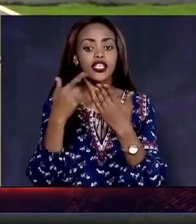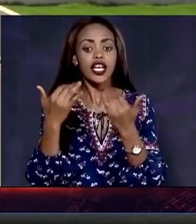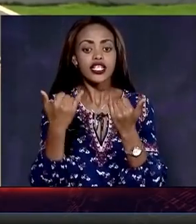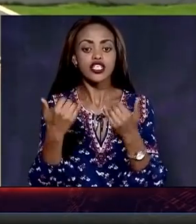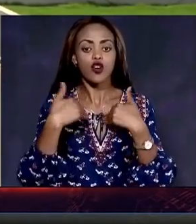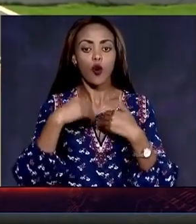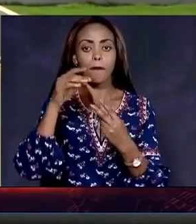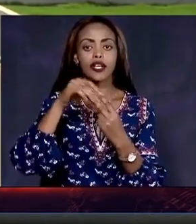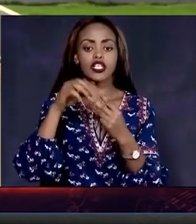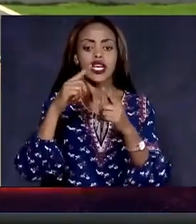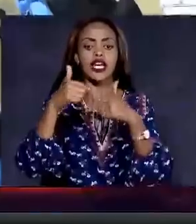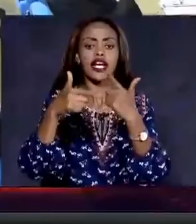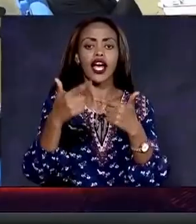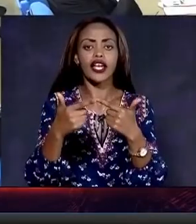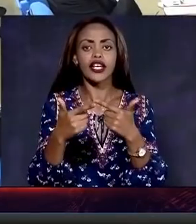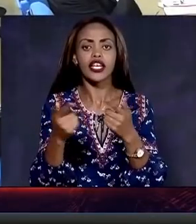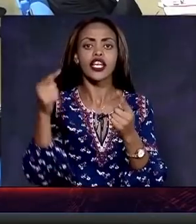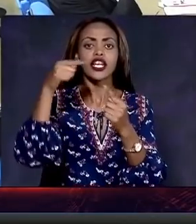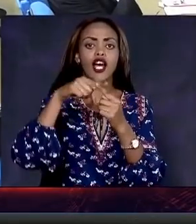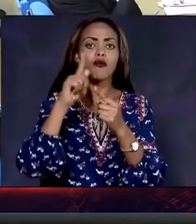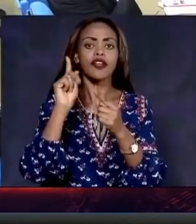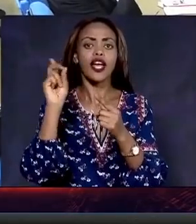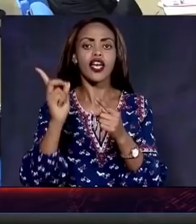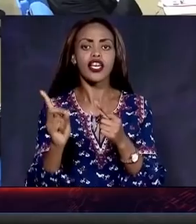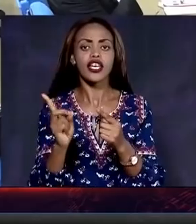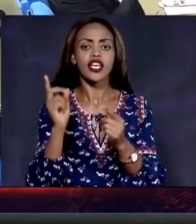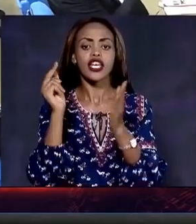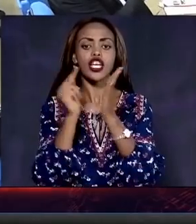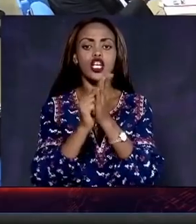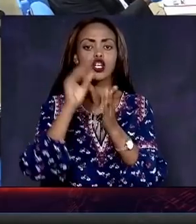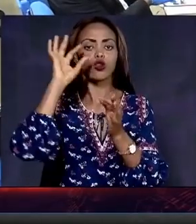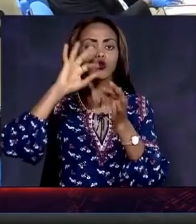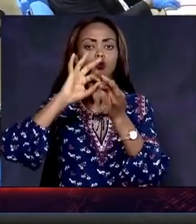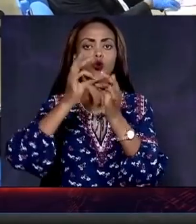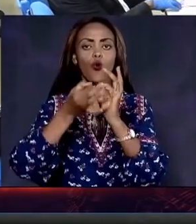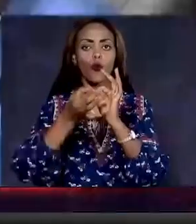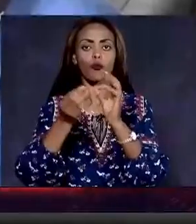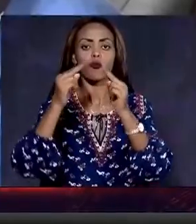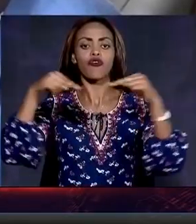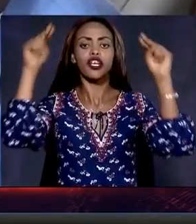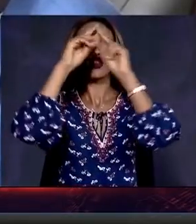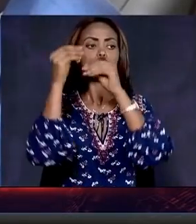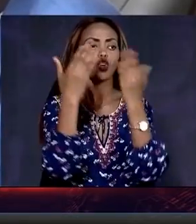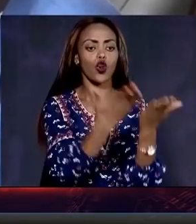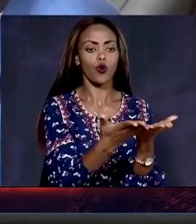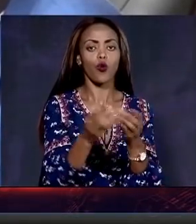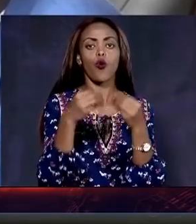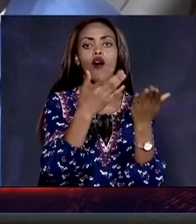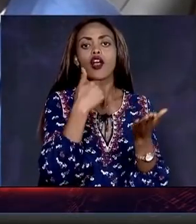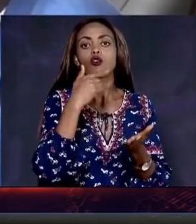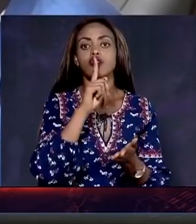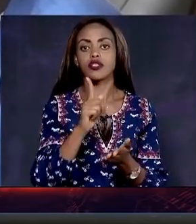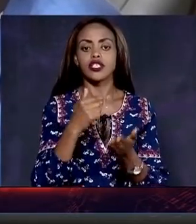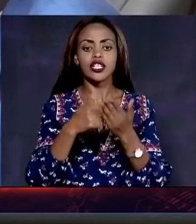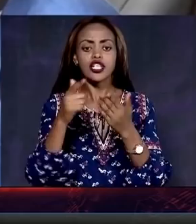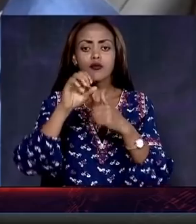مرچا نخکهت نامنای حقی ترجم نفدرشون قریبو ترجم کوه ها ولو یزبل